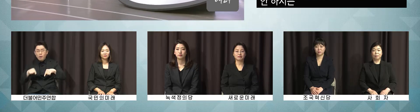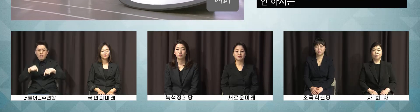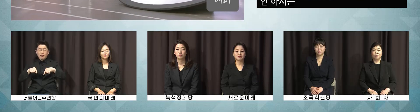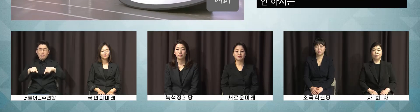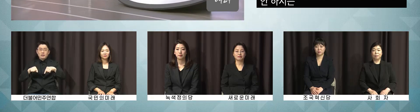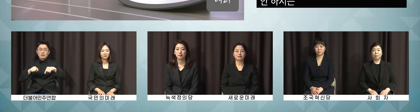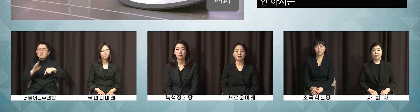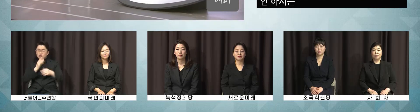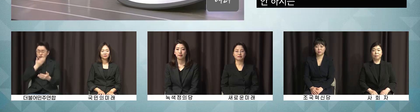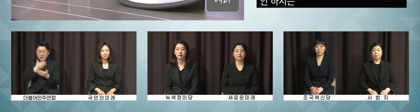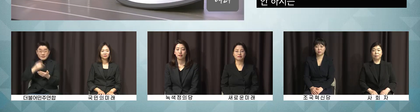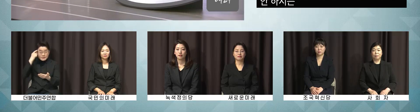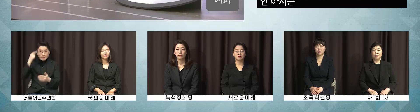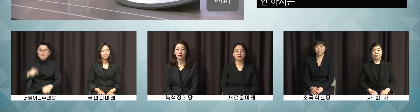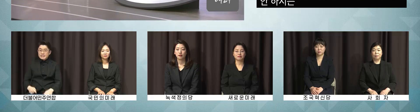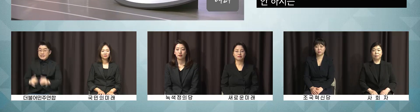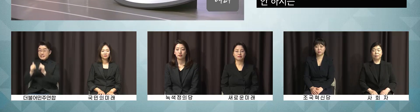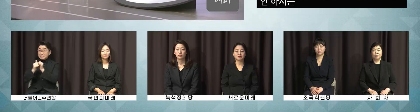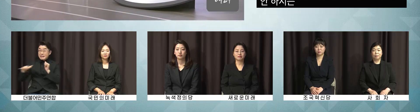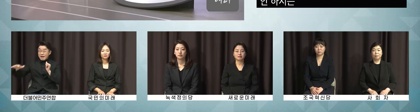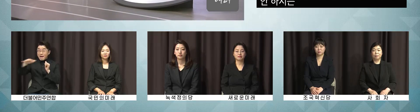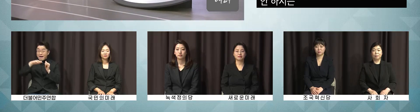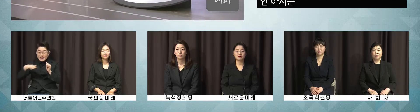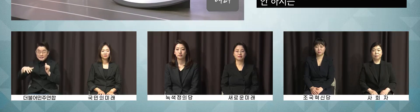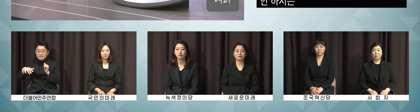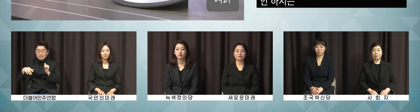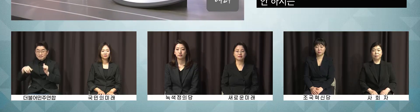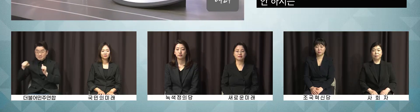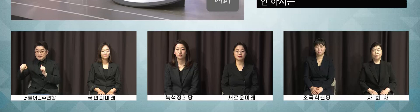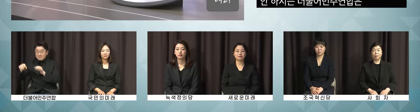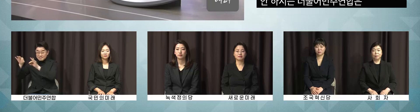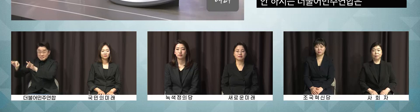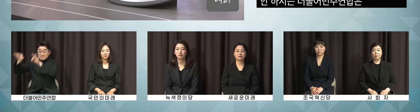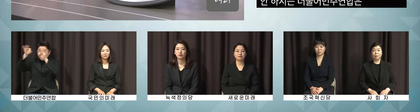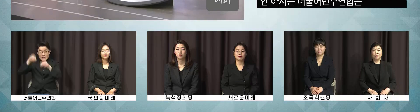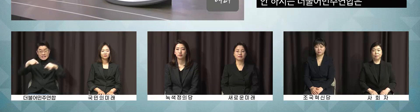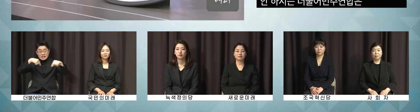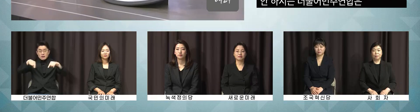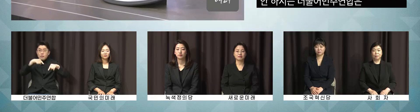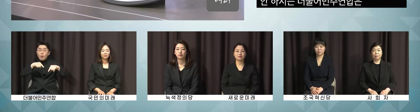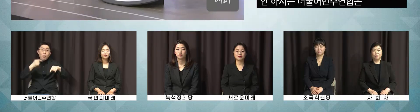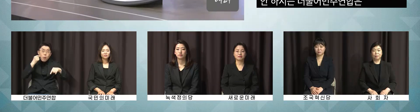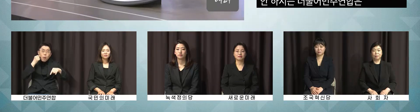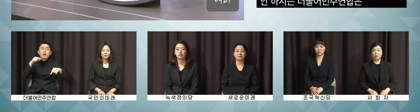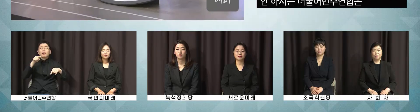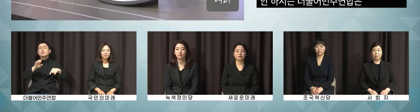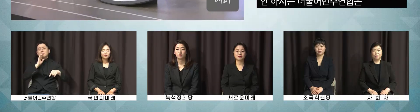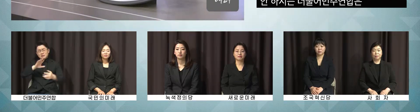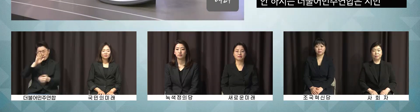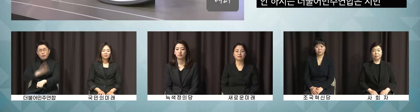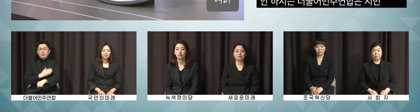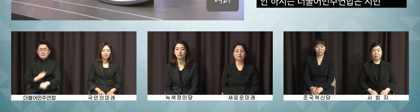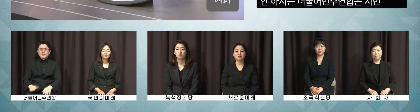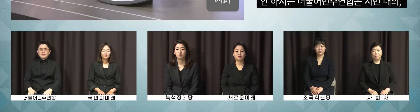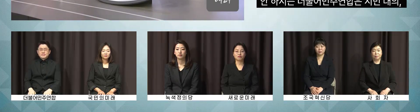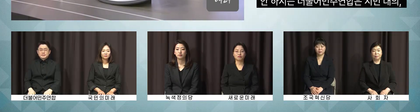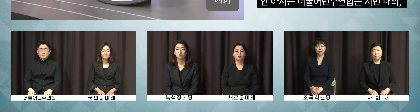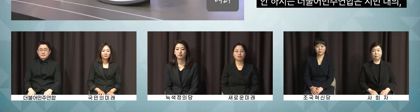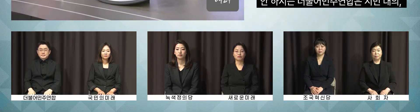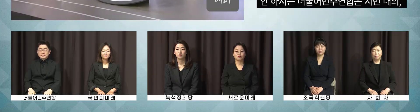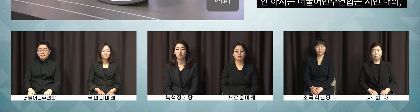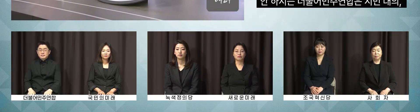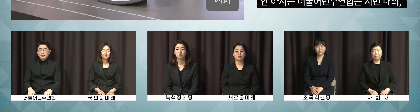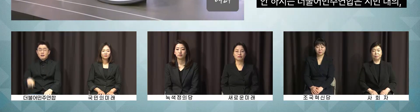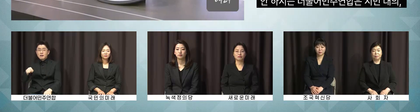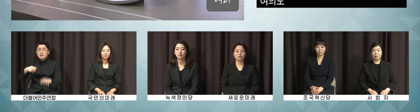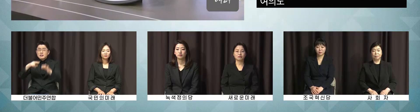훼손되는 것이라고 생각을 합니다. 시민이 자기를 대의하는 정치인이 없는 상황들, 여의도가 특권 정치를 함으로 인해서 시민들이 거리에 나서야